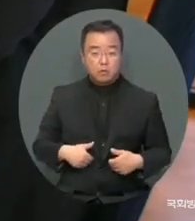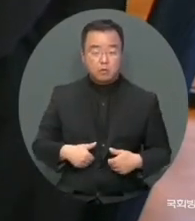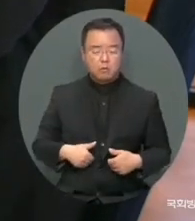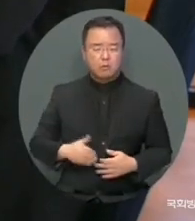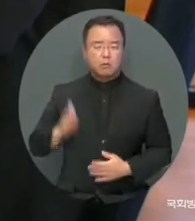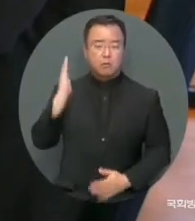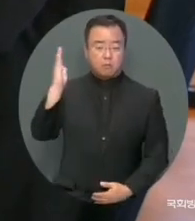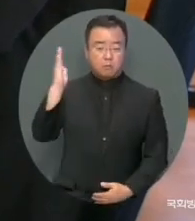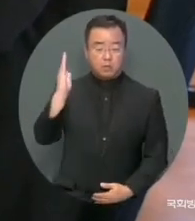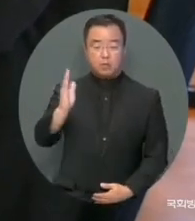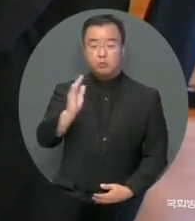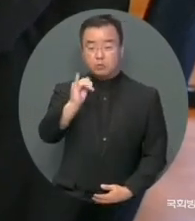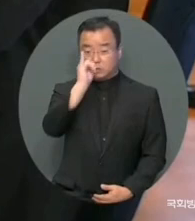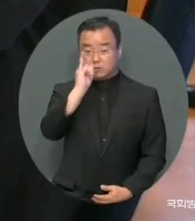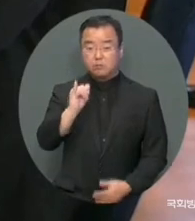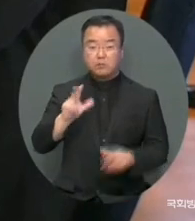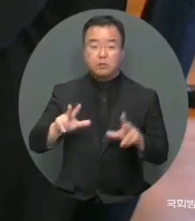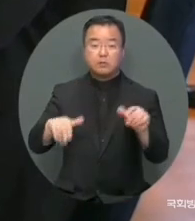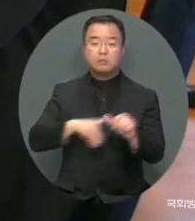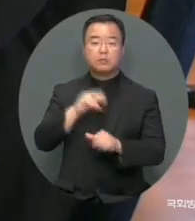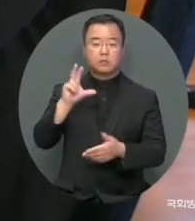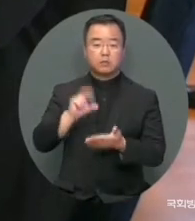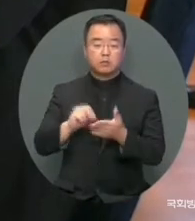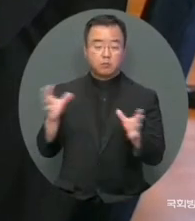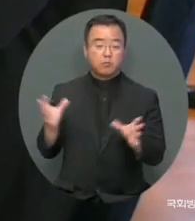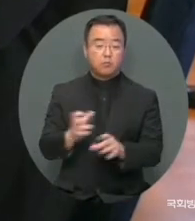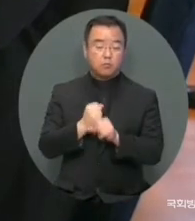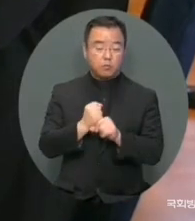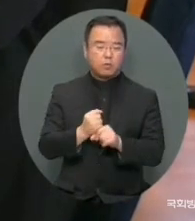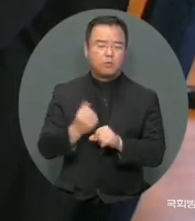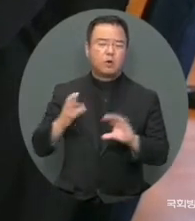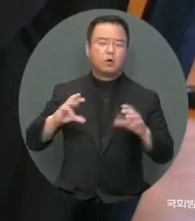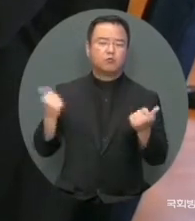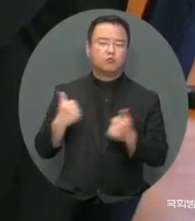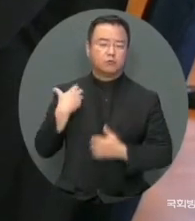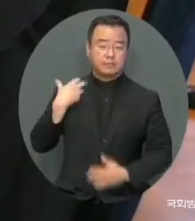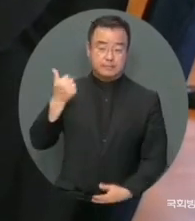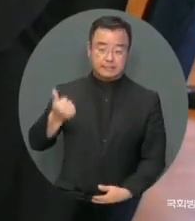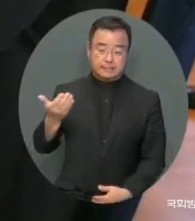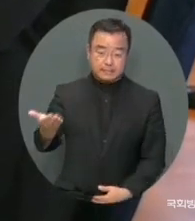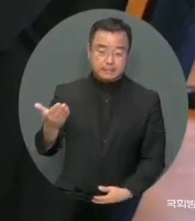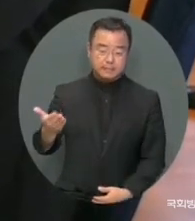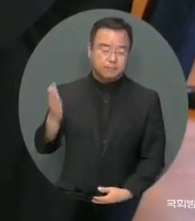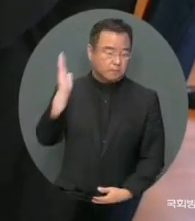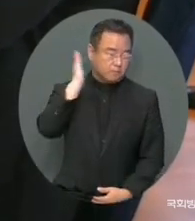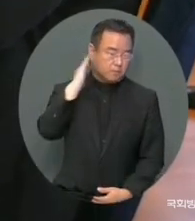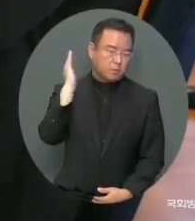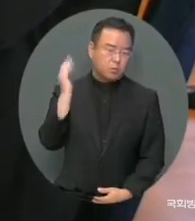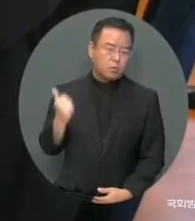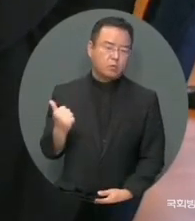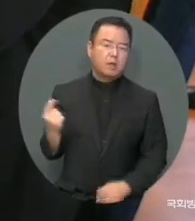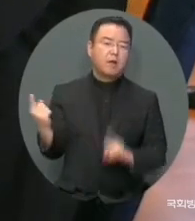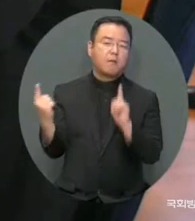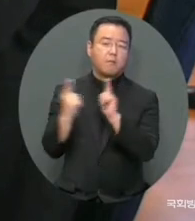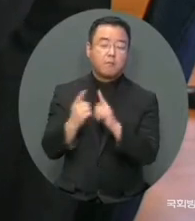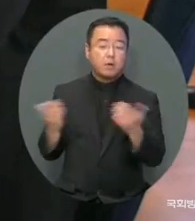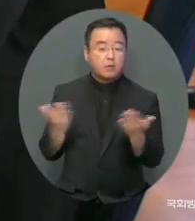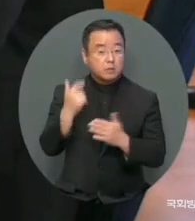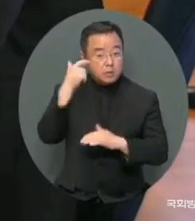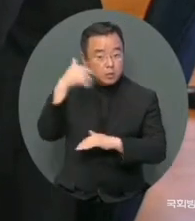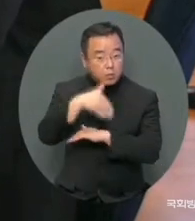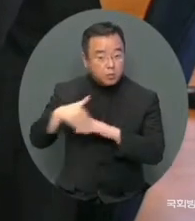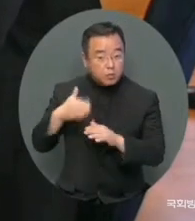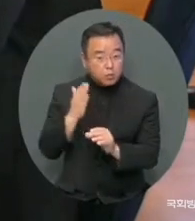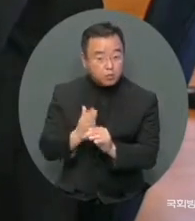지적도 나왔는데요. 이런 현안들을 포함해서 의장님께서 대통령 회동 등을 계획하고 계신지 이 점을